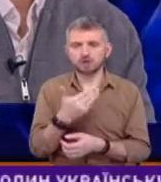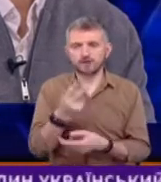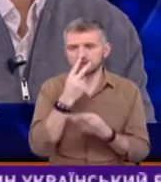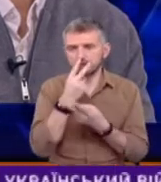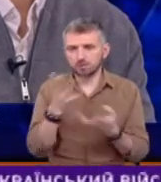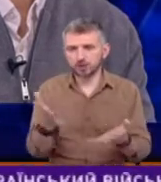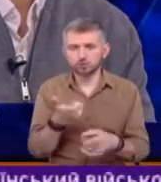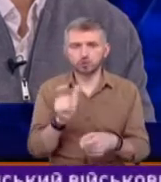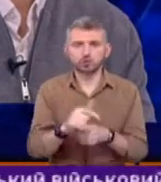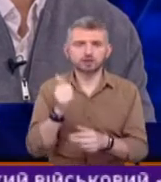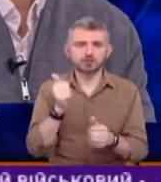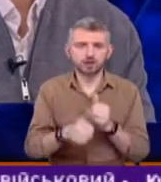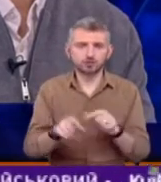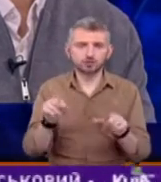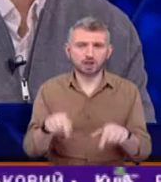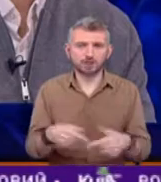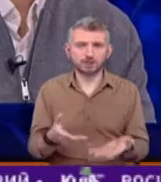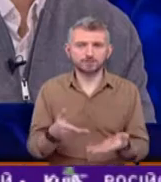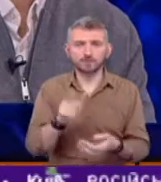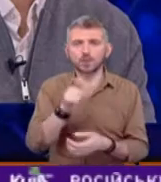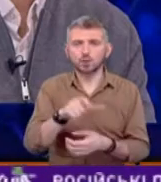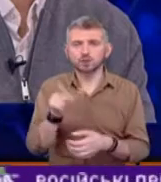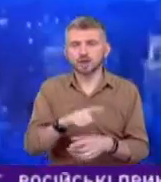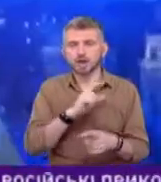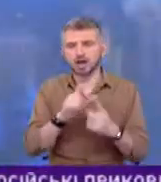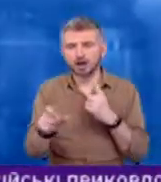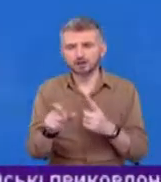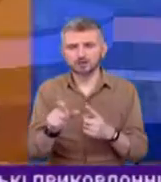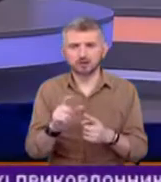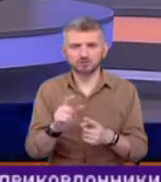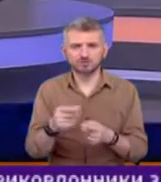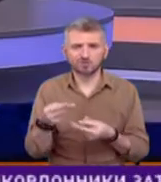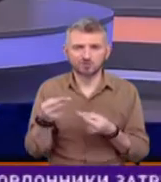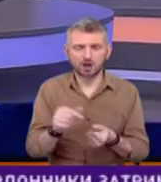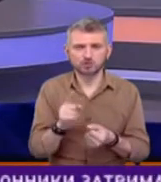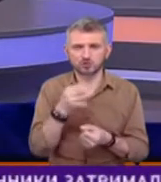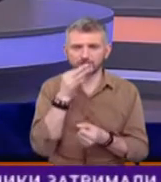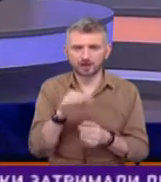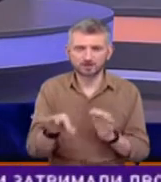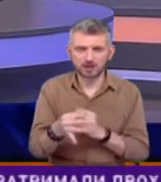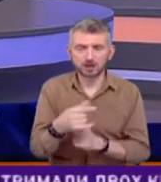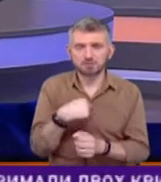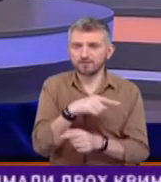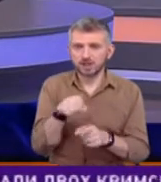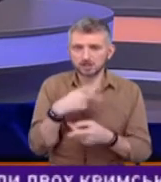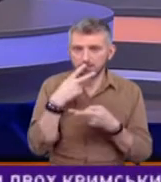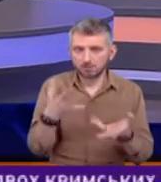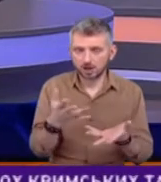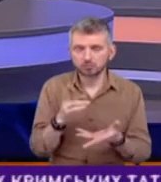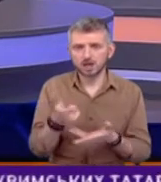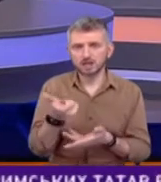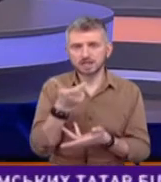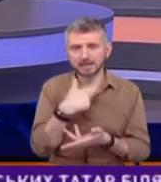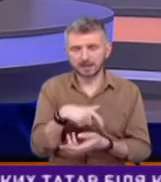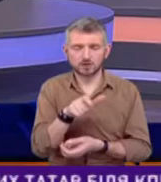бачимо. І дуже часто навіть людська реакція, ну, вона спонукає щось сказати, а ми ж вас не бачимо, і тому, як